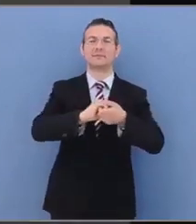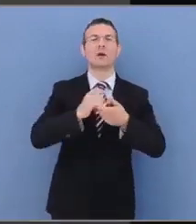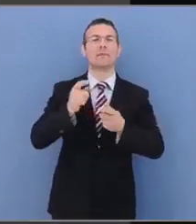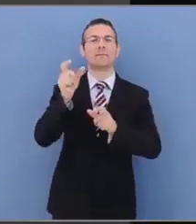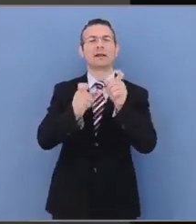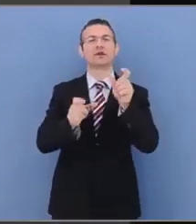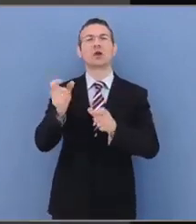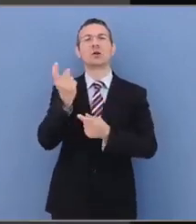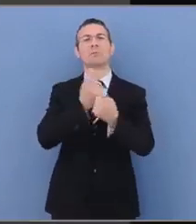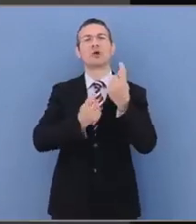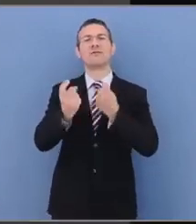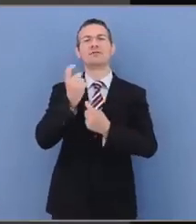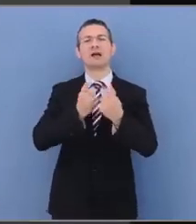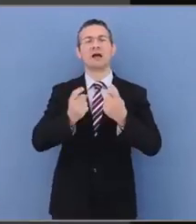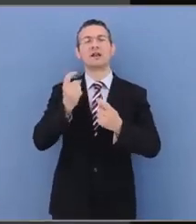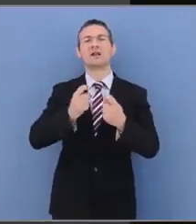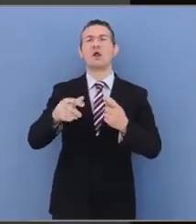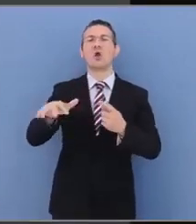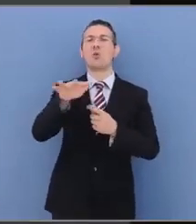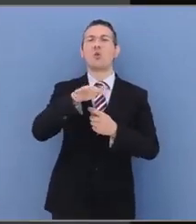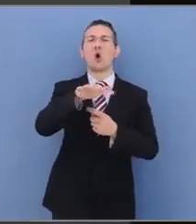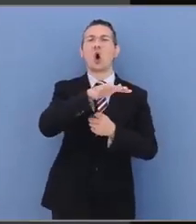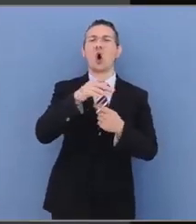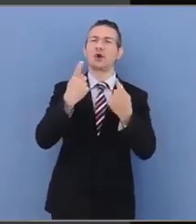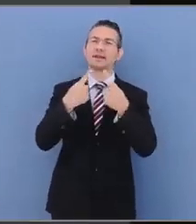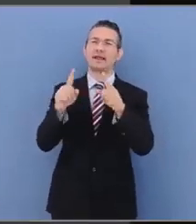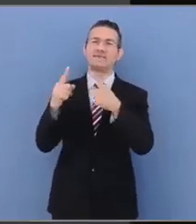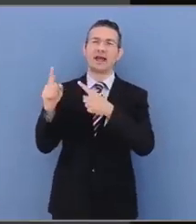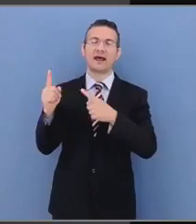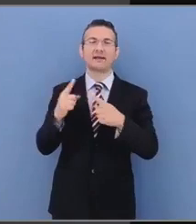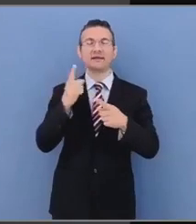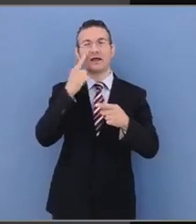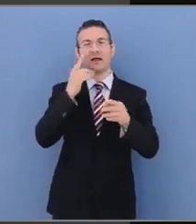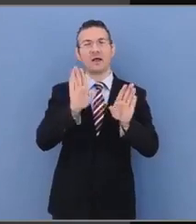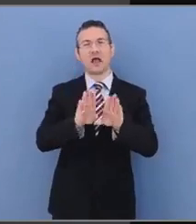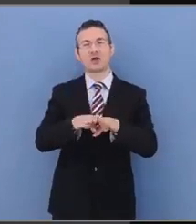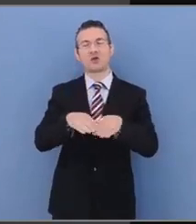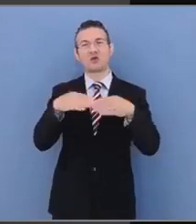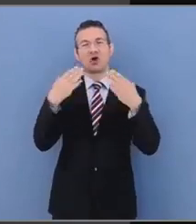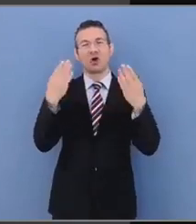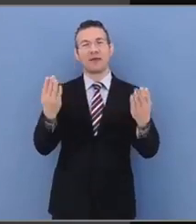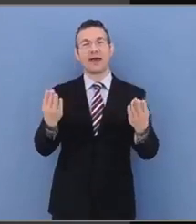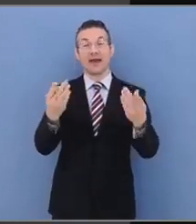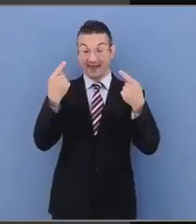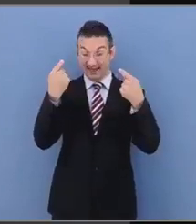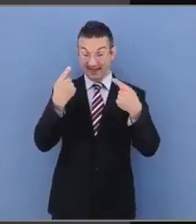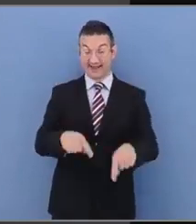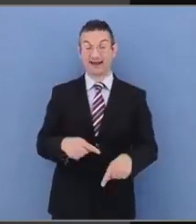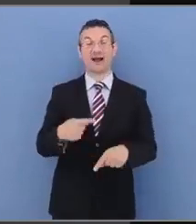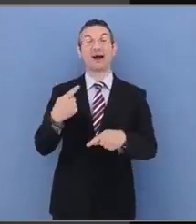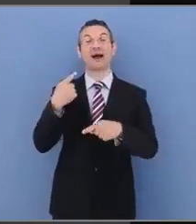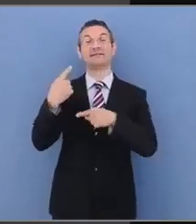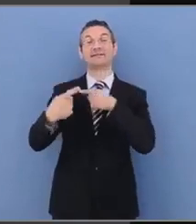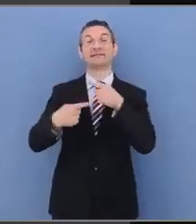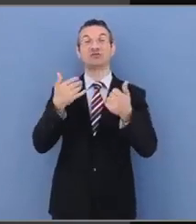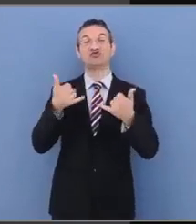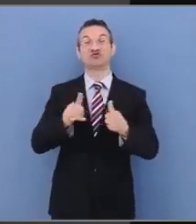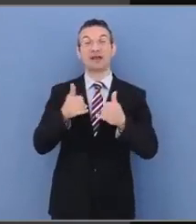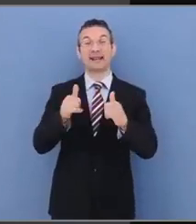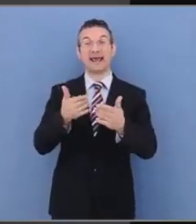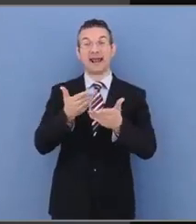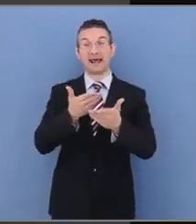nell'aver scoperto che questa nostra generazione non è